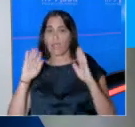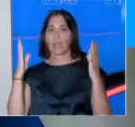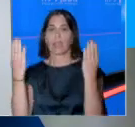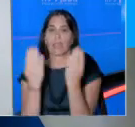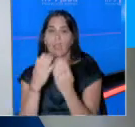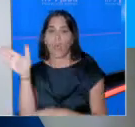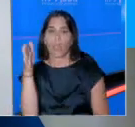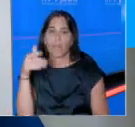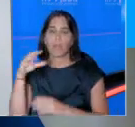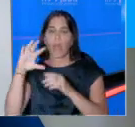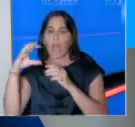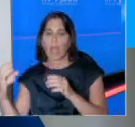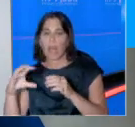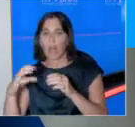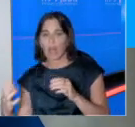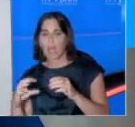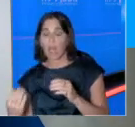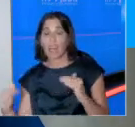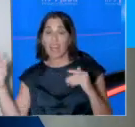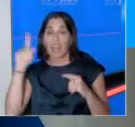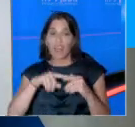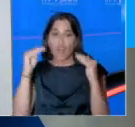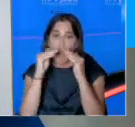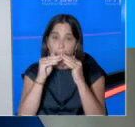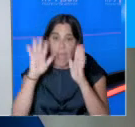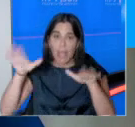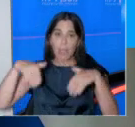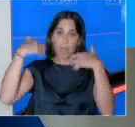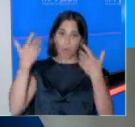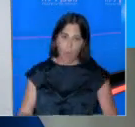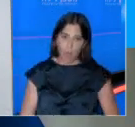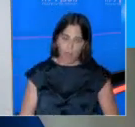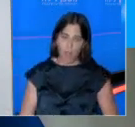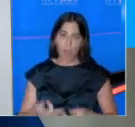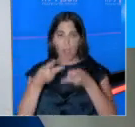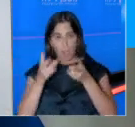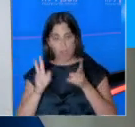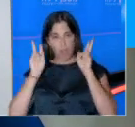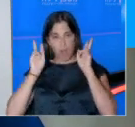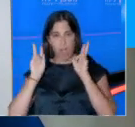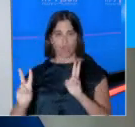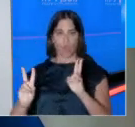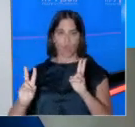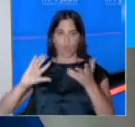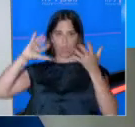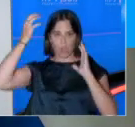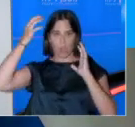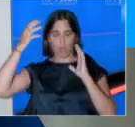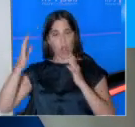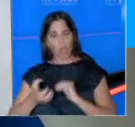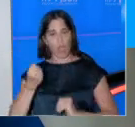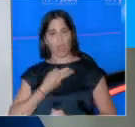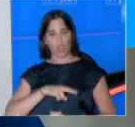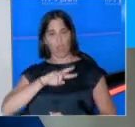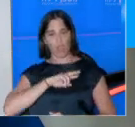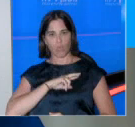לבנה אחר לבנה, עד שהבית שלנו ייפול עלינו. ואפשר לעצור את הטירוף ולקחת